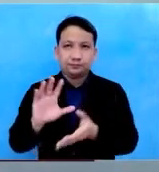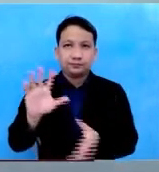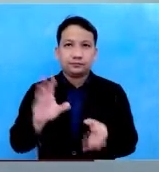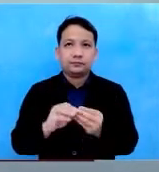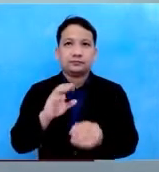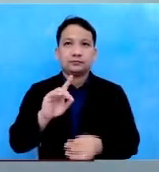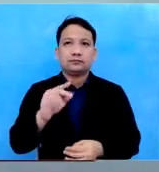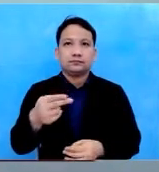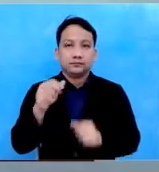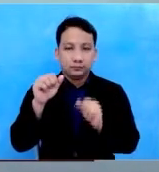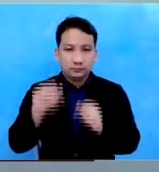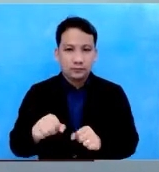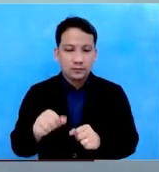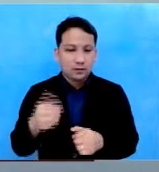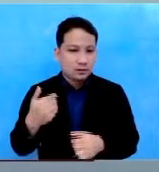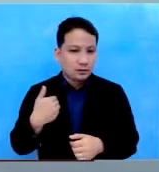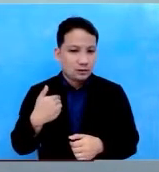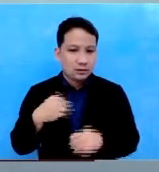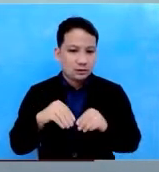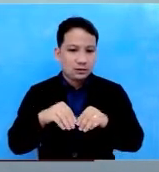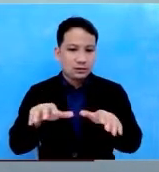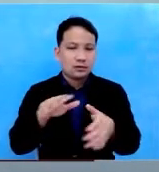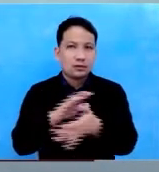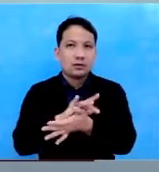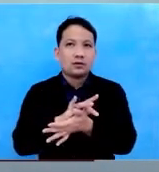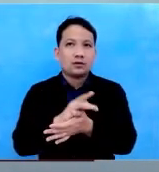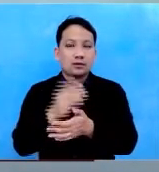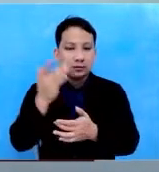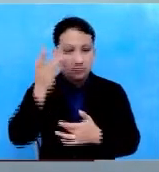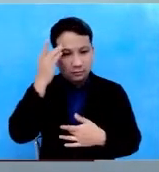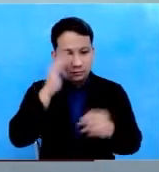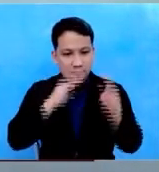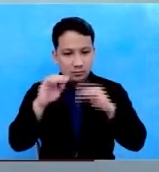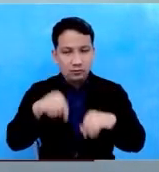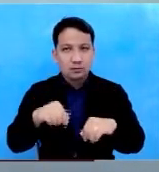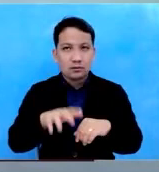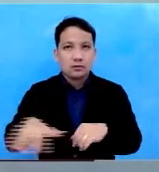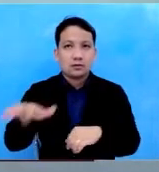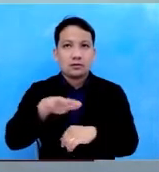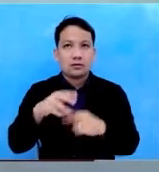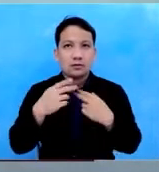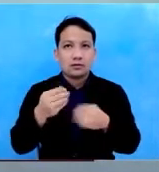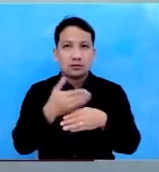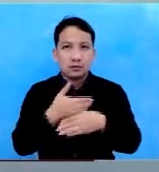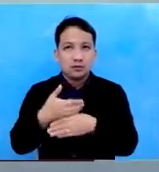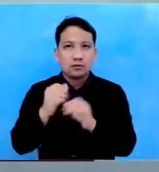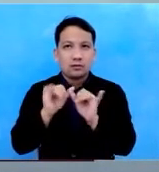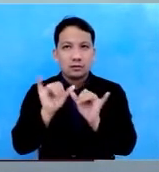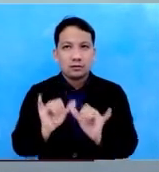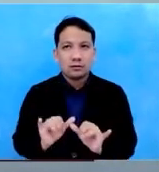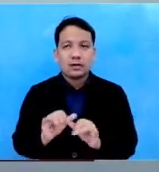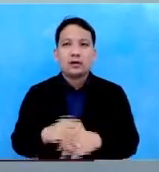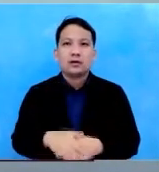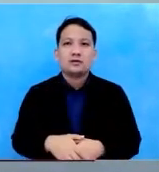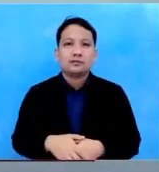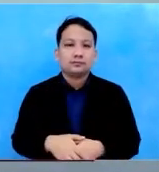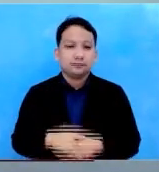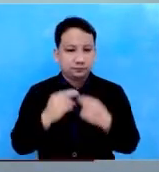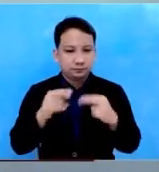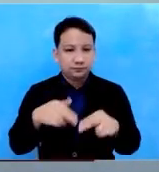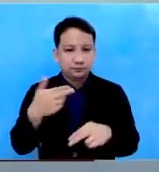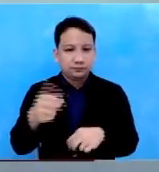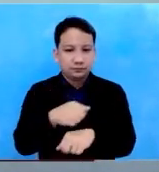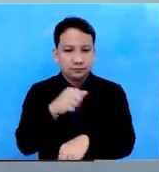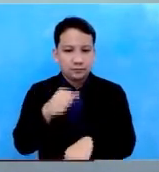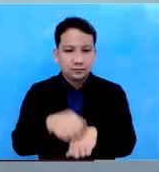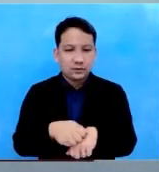na wala pa raw indikasyon na magdudulot ito ng problema sa ating healthcare system. Pero po, sa pahayag ng Singapore Ministry of